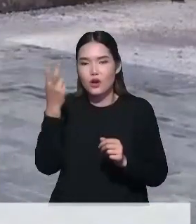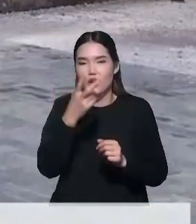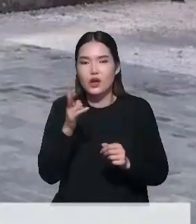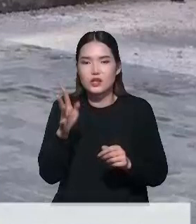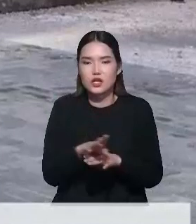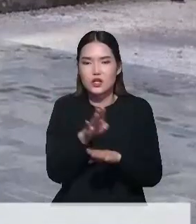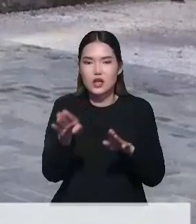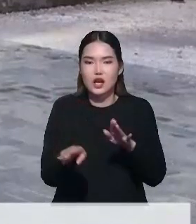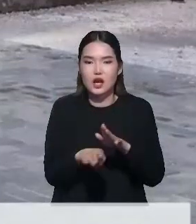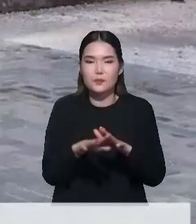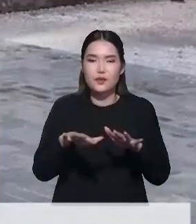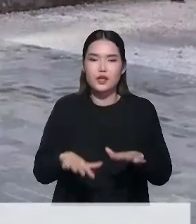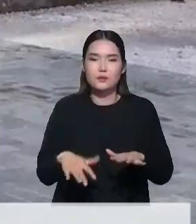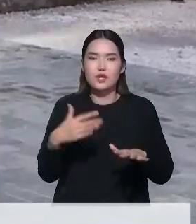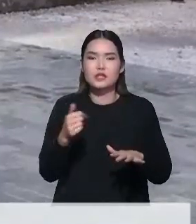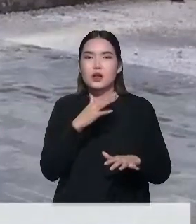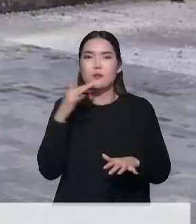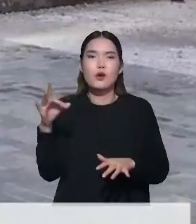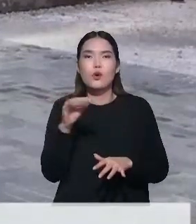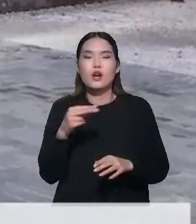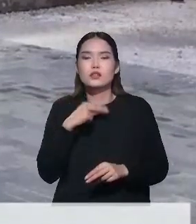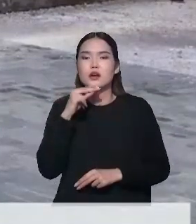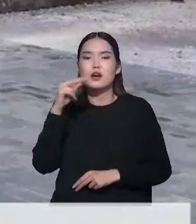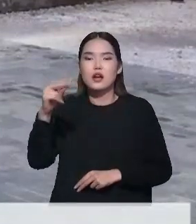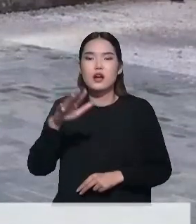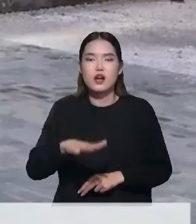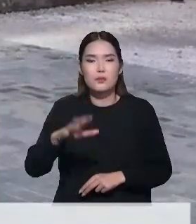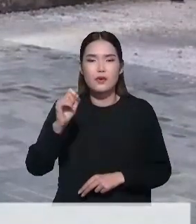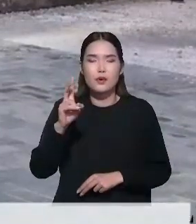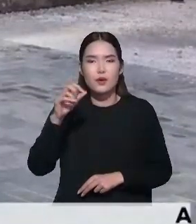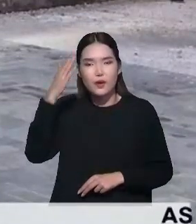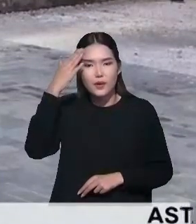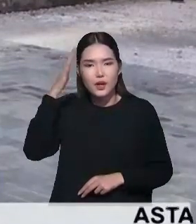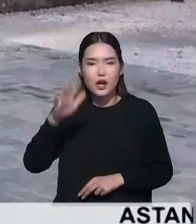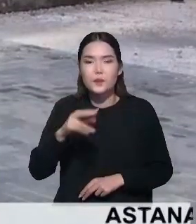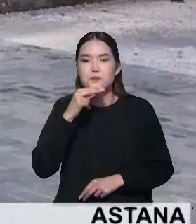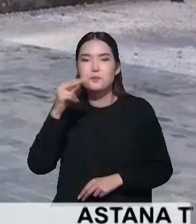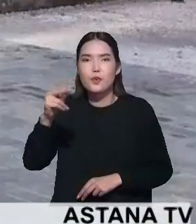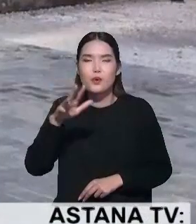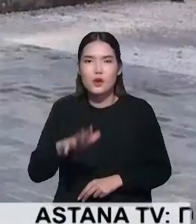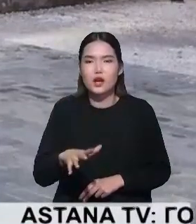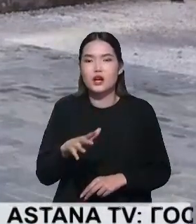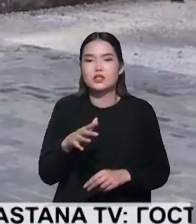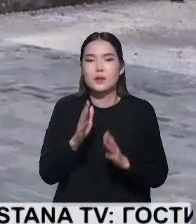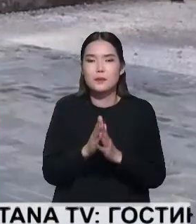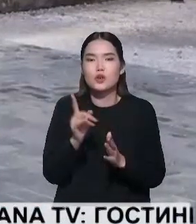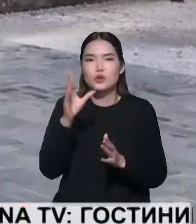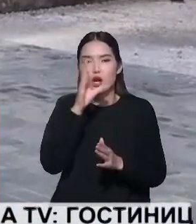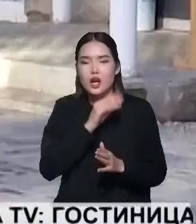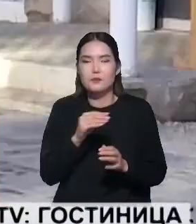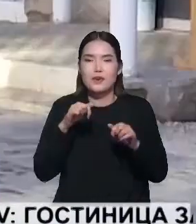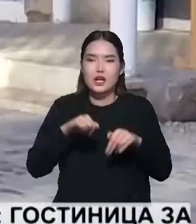септиком. Неоднократно обращались в КСК, неоднократно обращались в Акимат, просили решить этот вопрос.